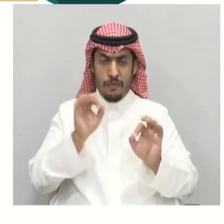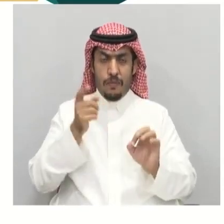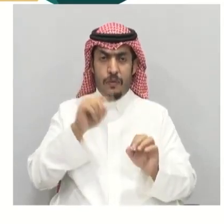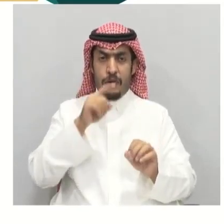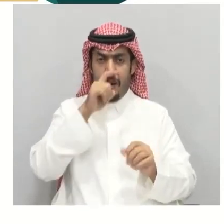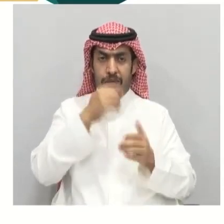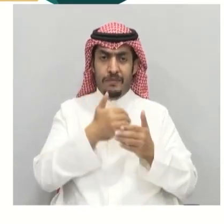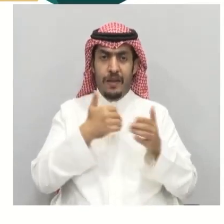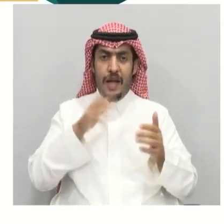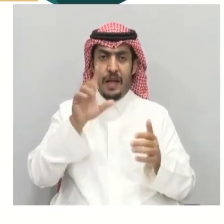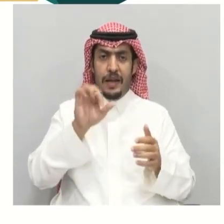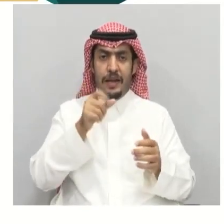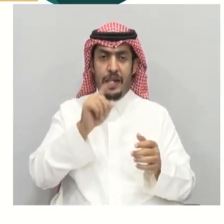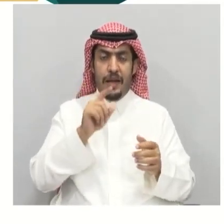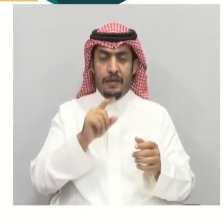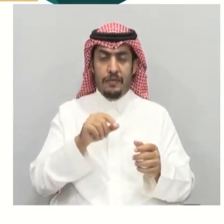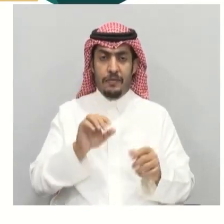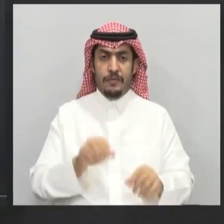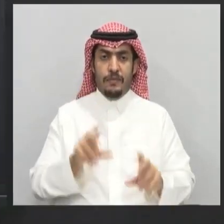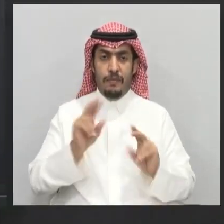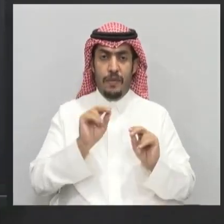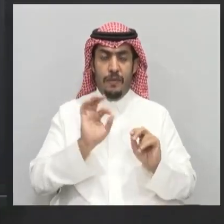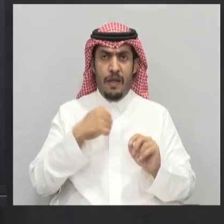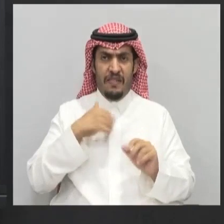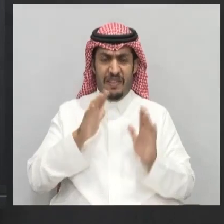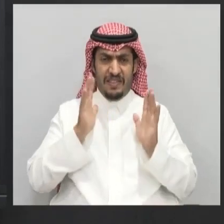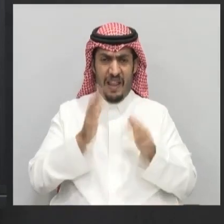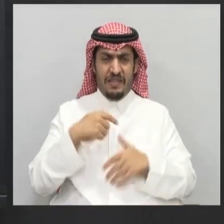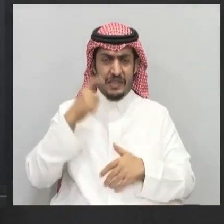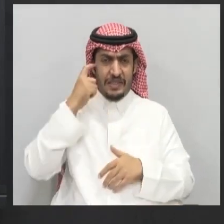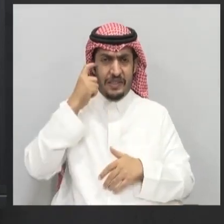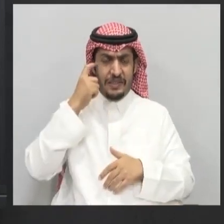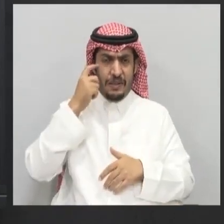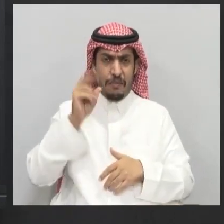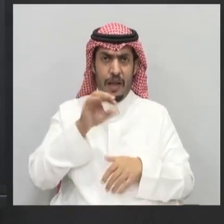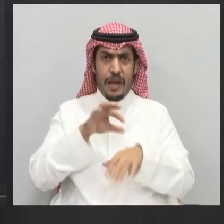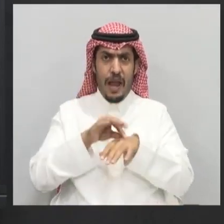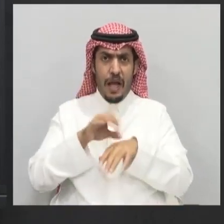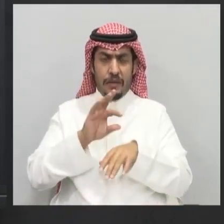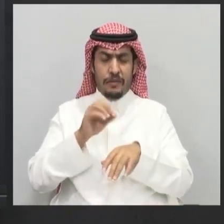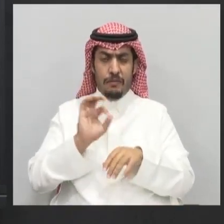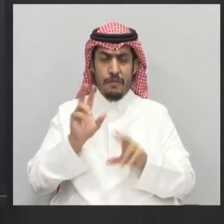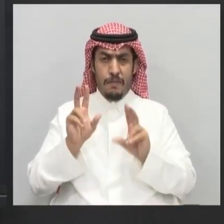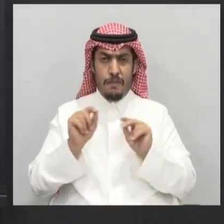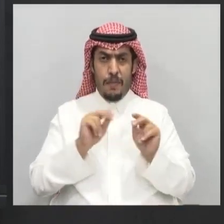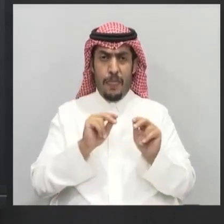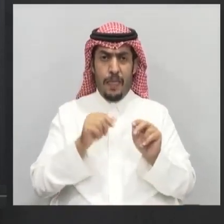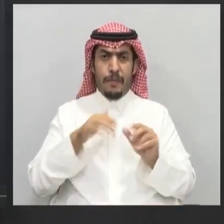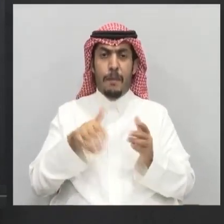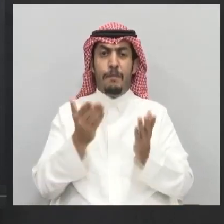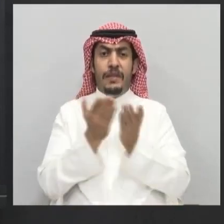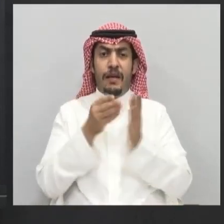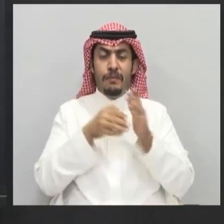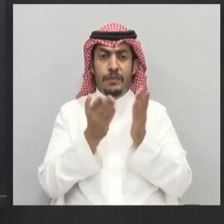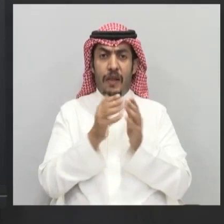وتجنب الرياء يريد ان عنده وسوسه فيقول بعض الناس يقول في مثلا في المدرسه